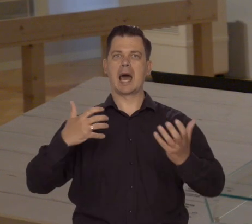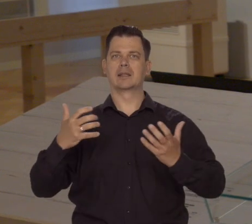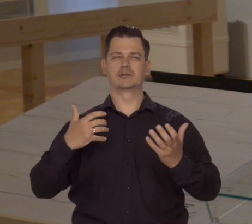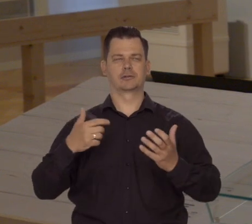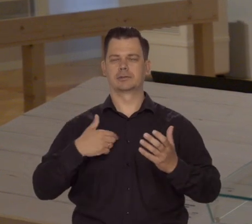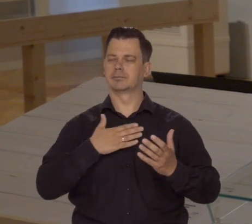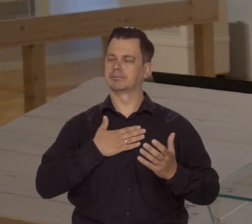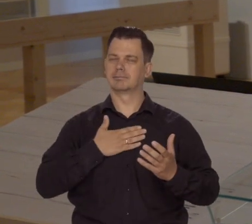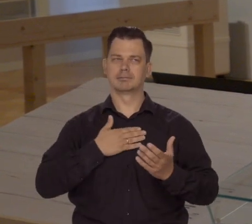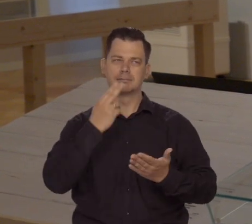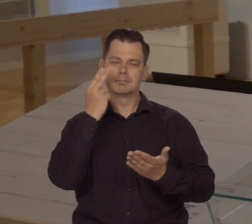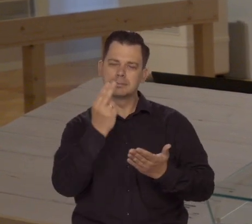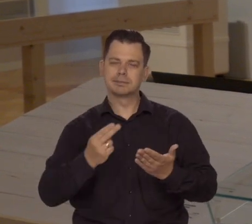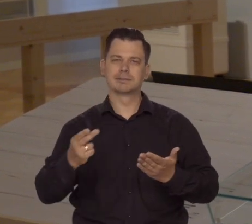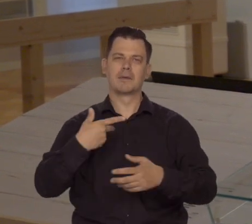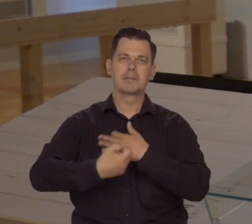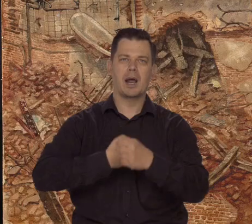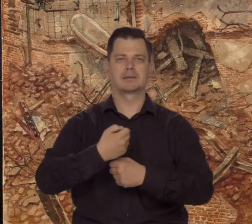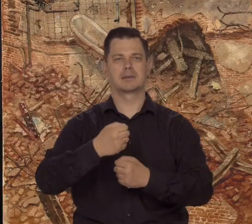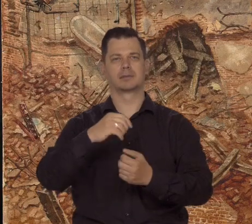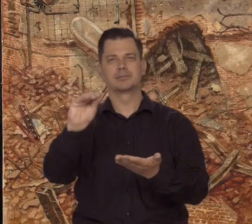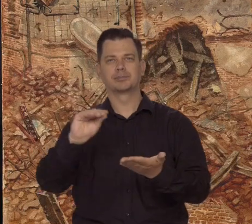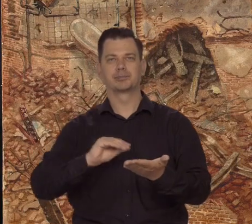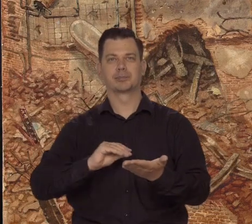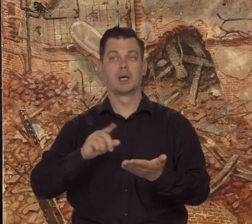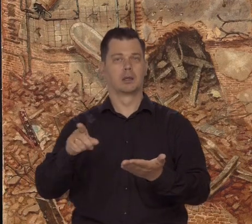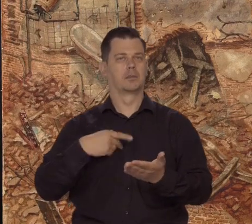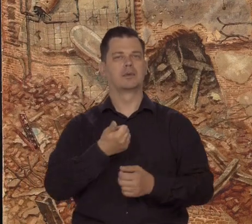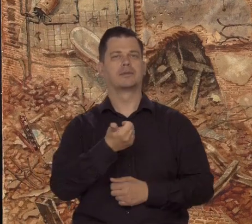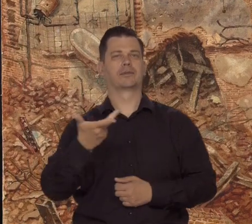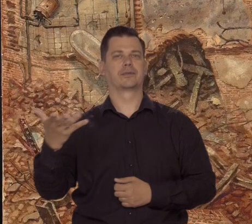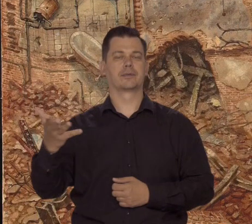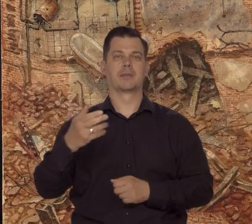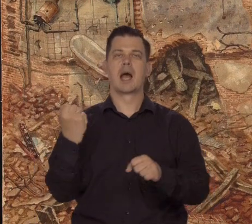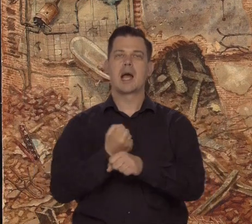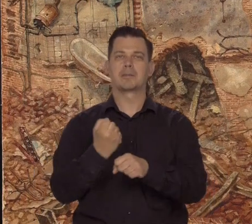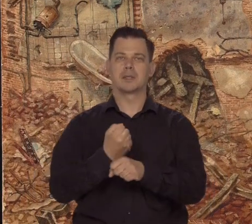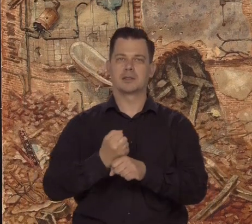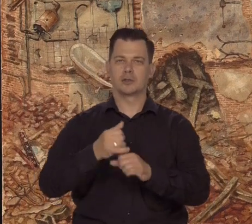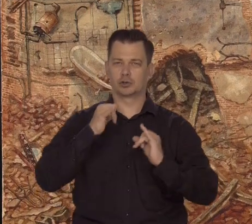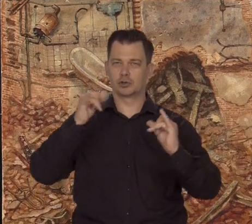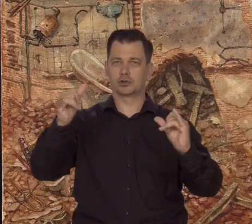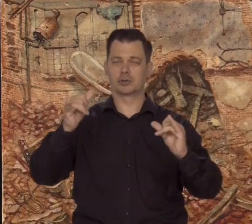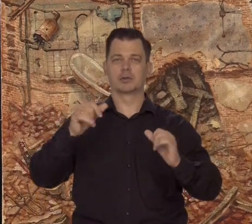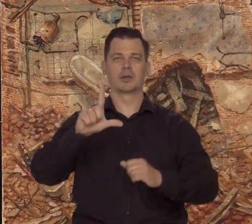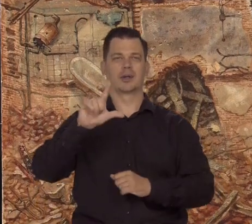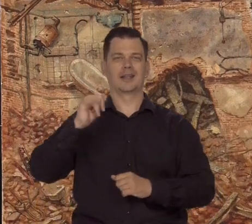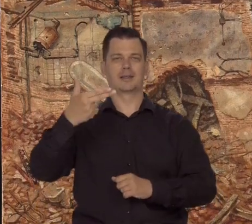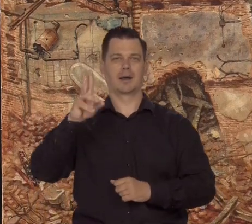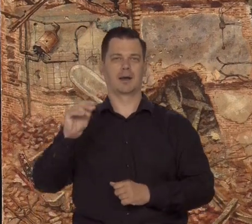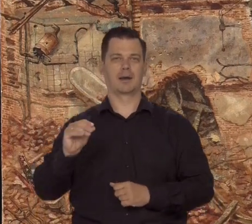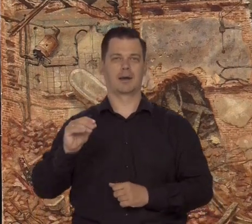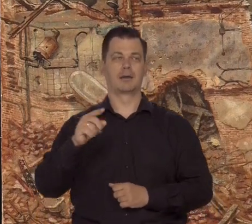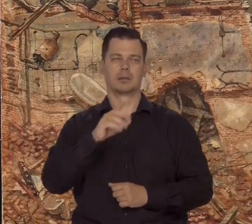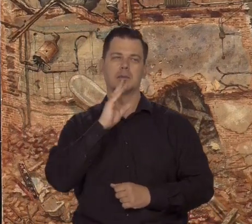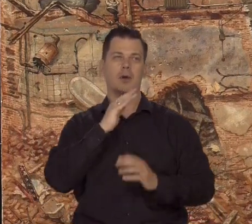przyciągał artystów i do którego odwoływali się w swoich pracach. Powstały wtedy słynne cykle, takie jak Kamienie krzyczą Bronisława Wojciecha Linkę,